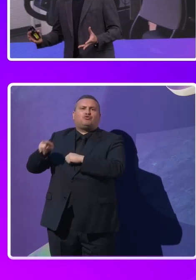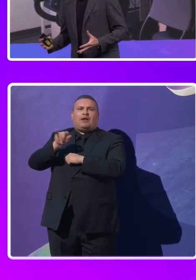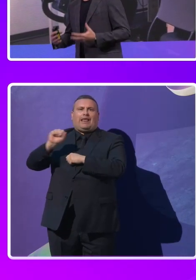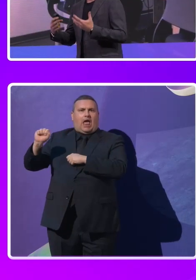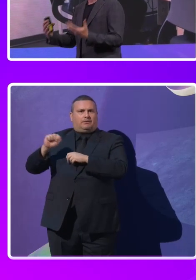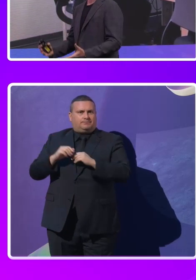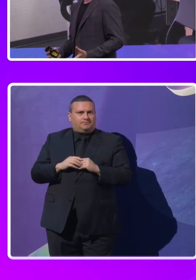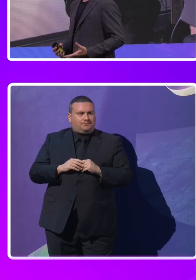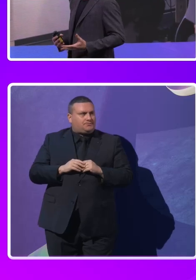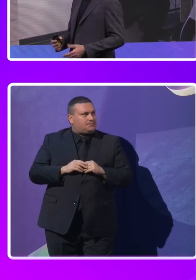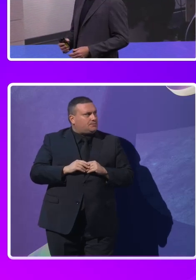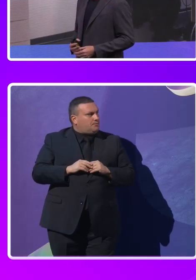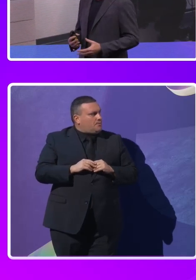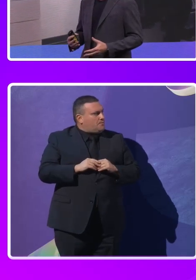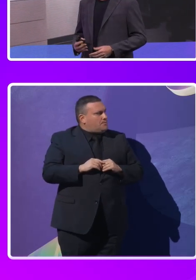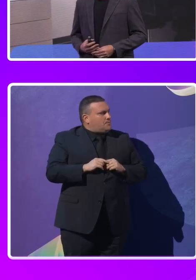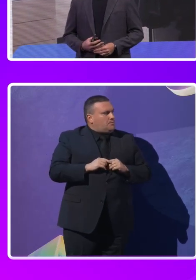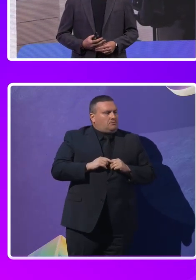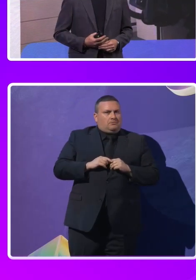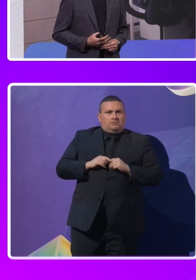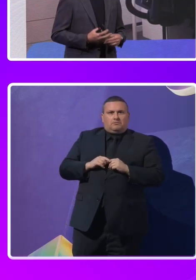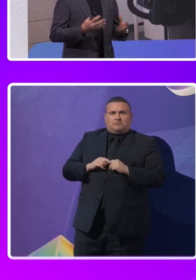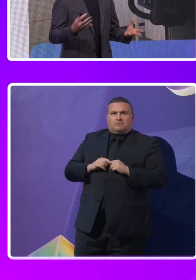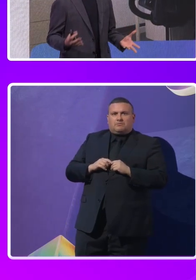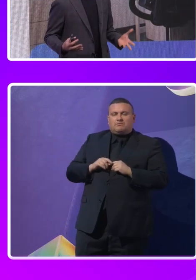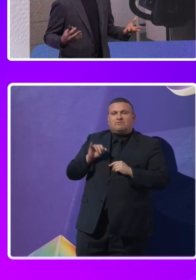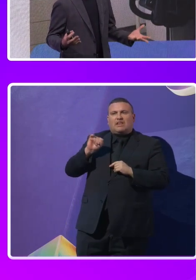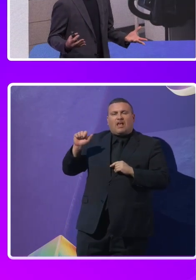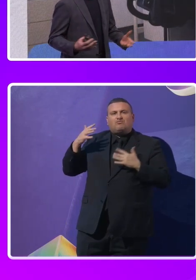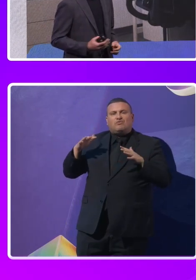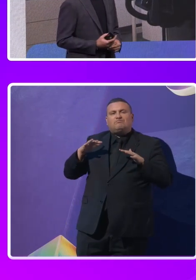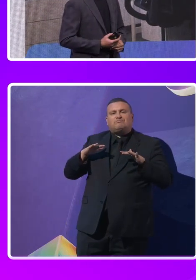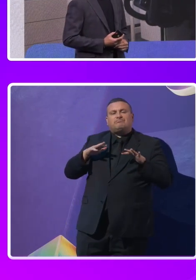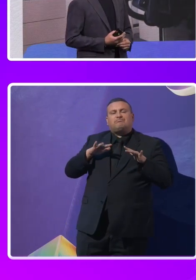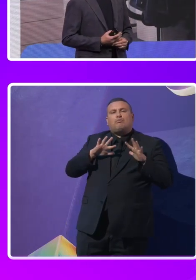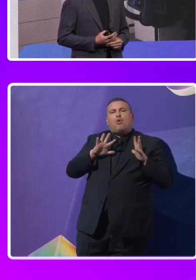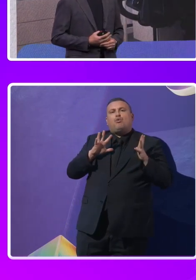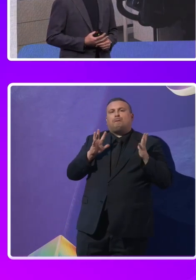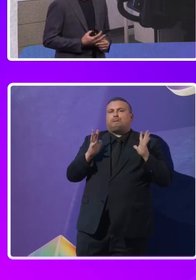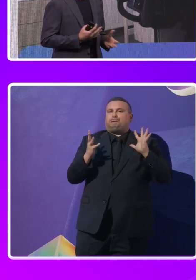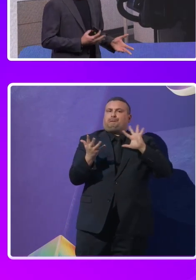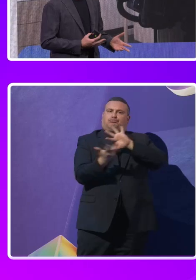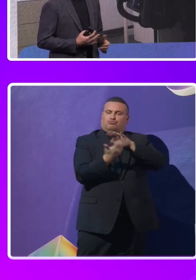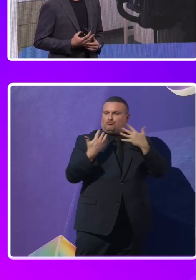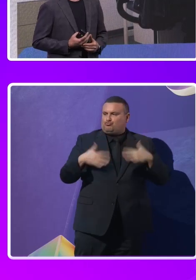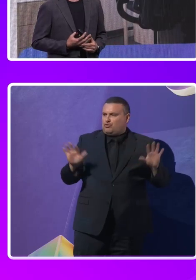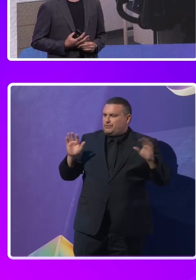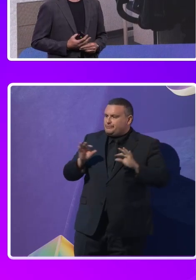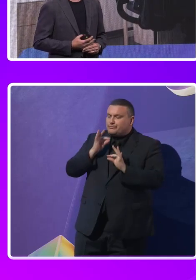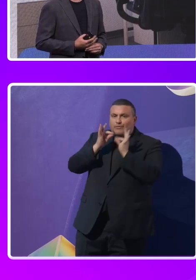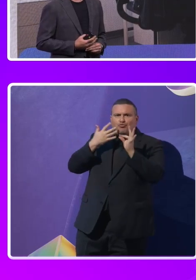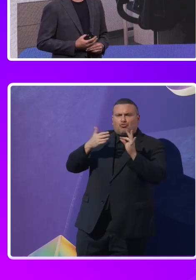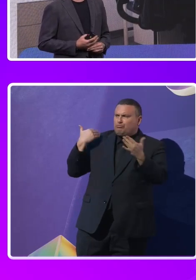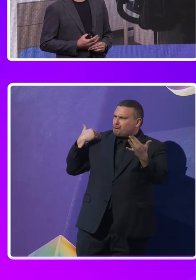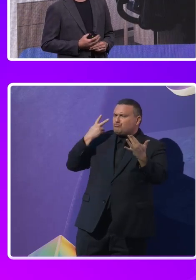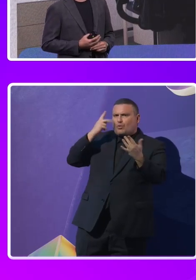vi dicevamo leai sta cambiando il mondo ha già iniziato a cambiare il mondo un un esempio di cambiamento veniva citato